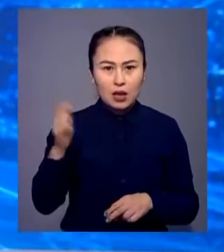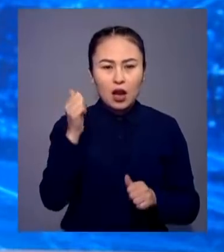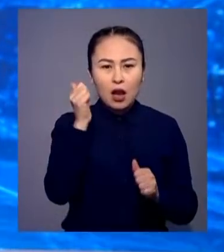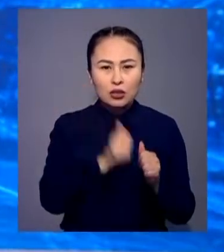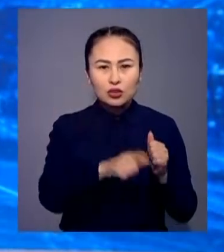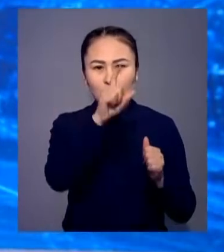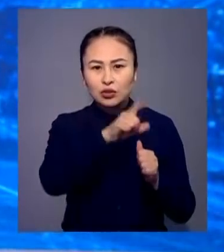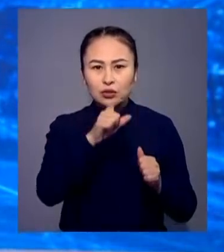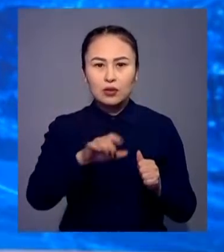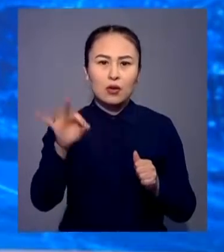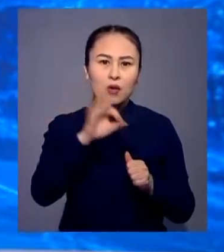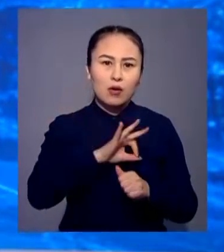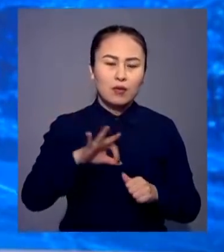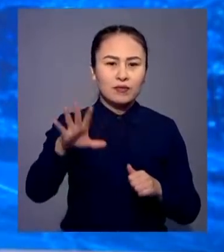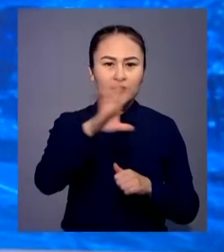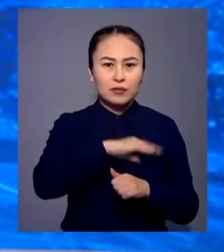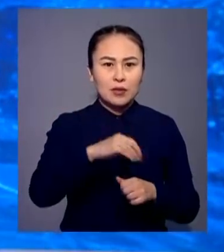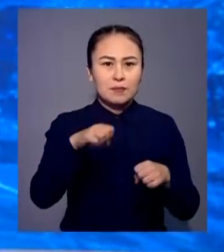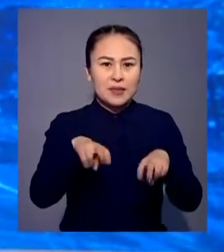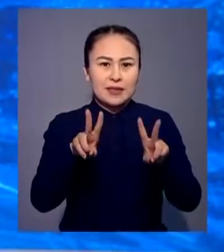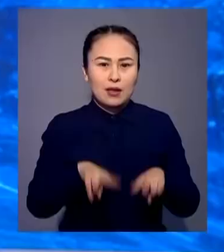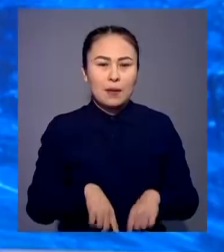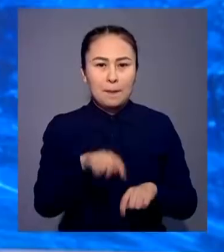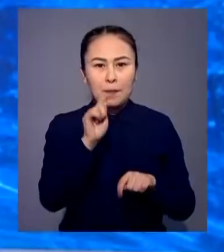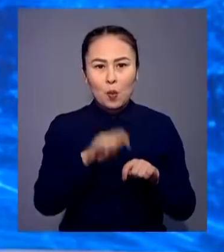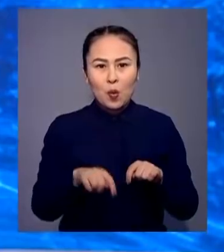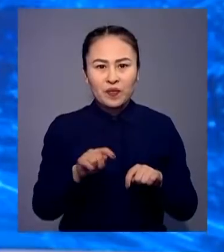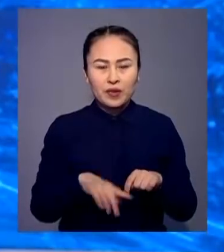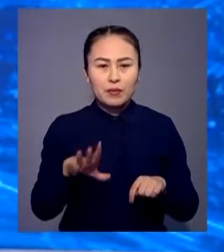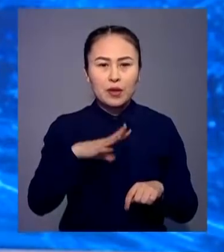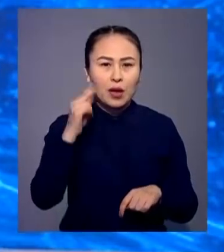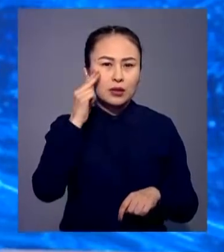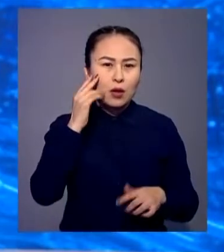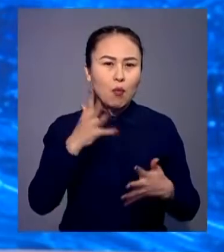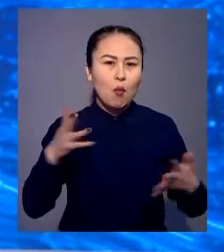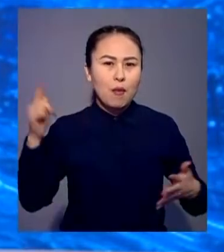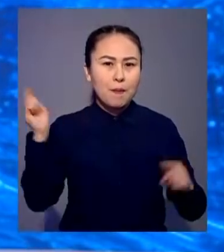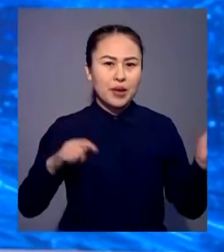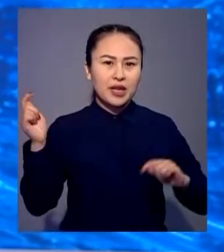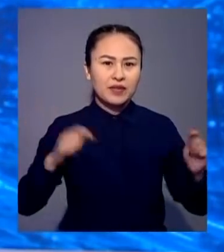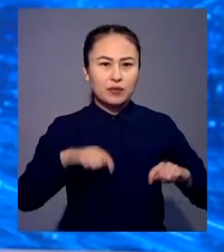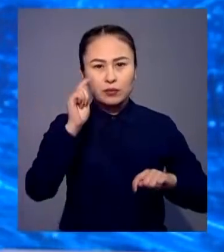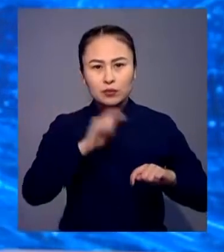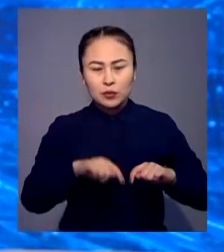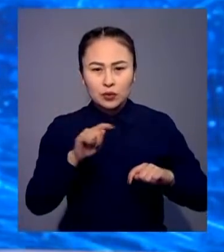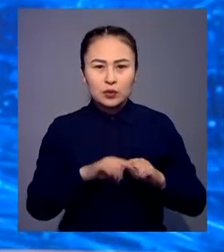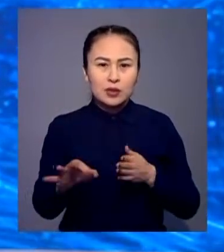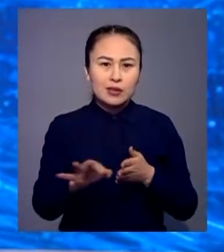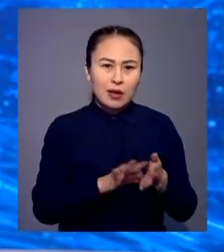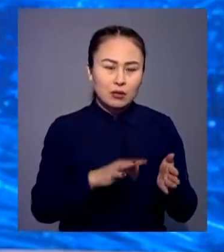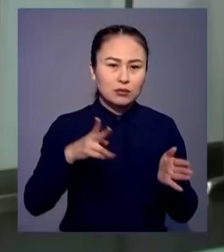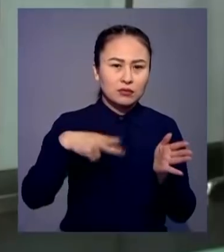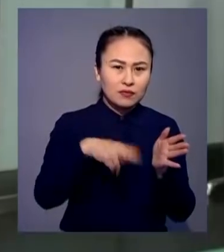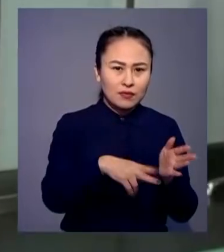көмегімен жете тексеріліп жатыр. Аспан асты елінен келген жолаушыларға, тасымалдаушылар мен экипаж мүшелеріне әуежай, темір жол вокзалдарында